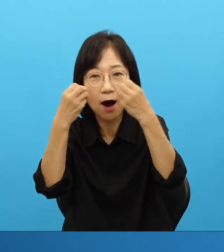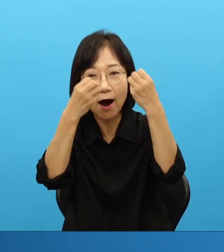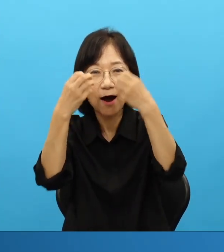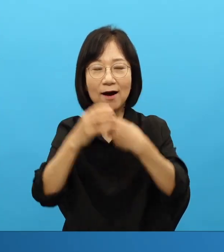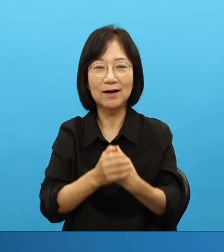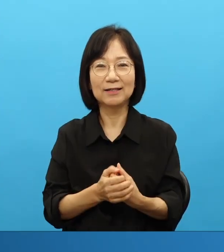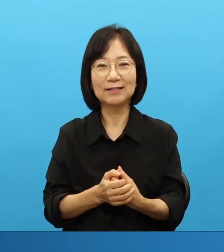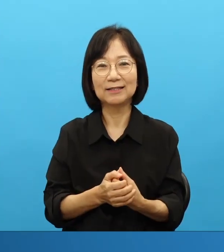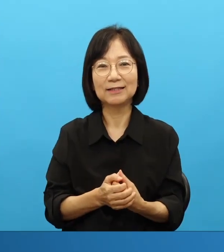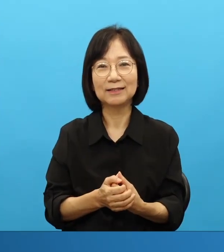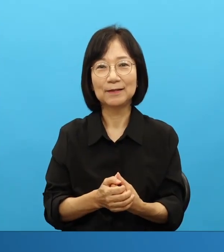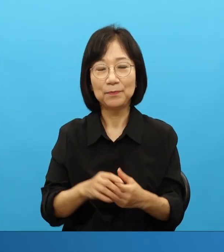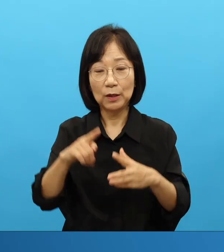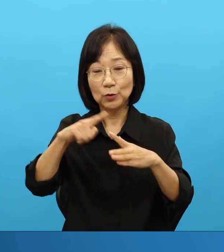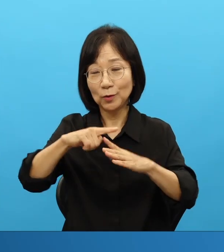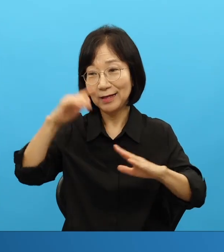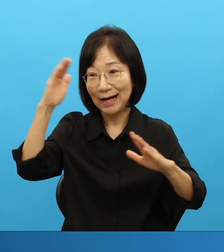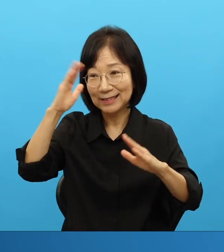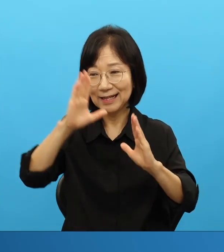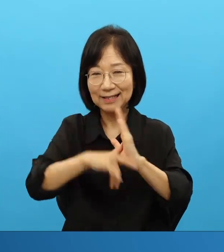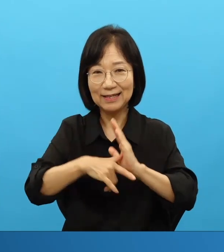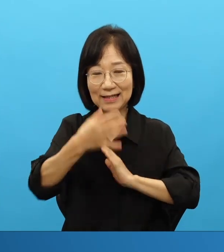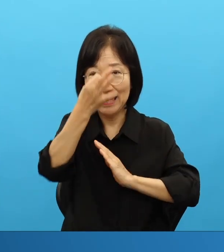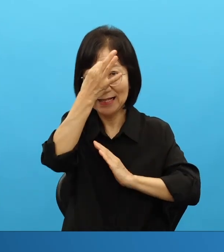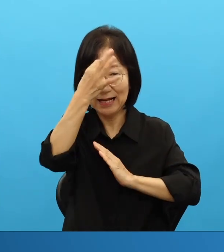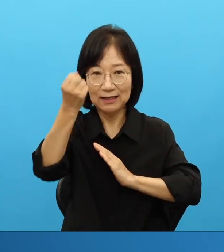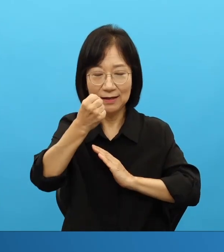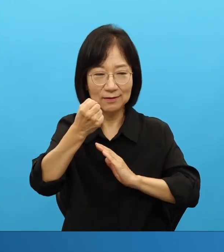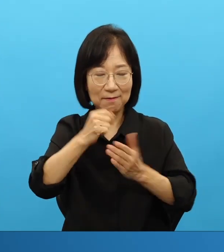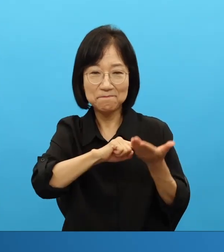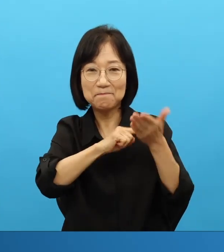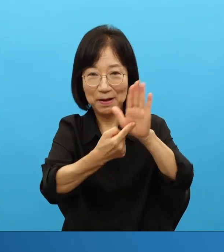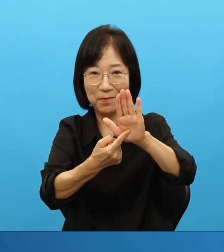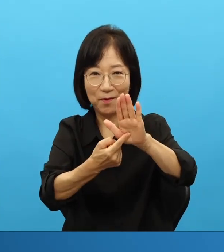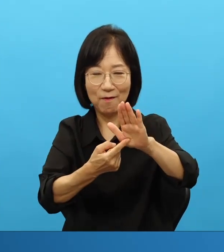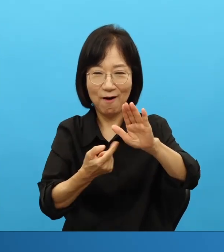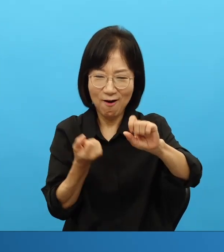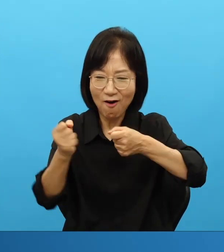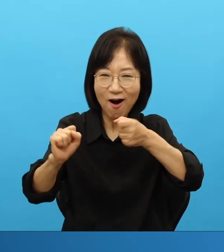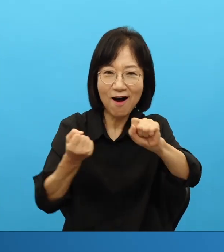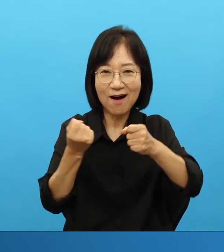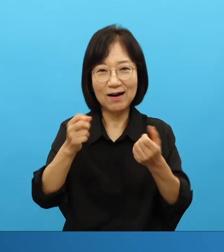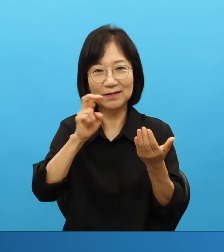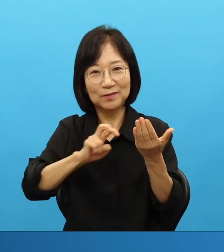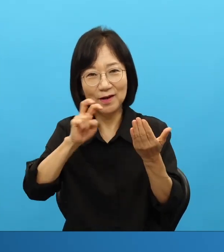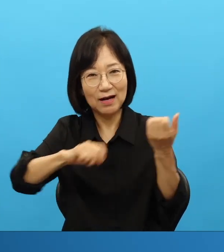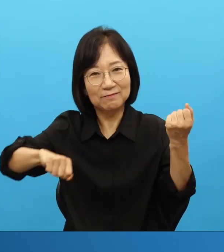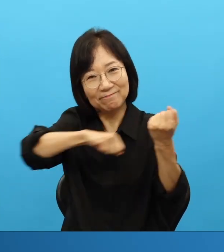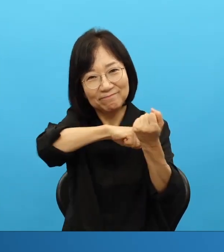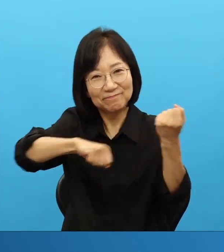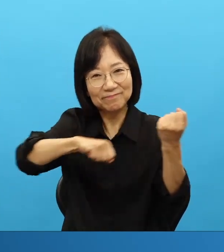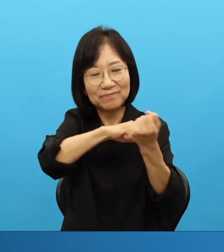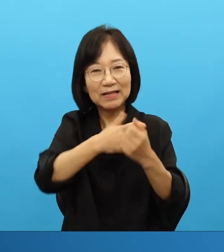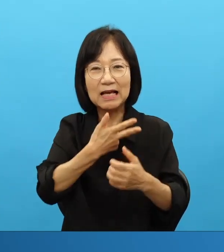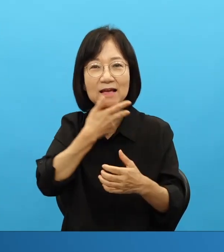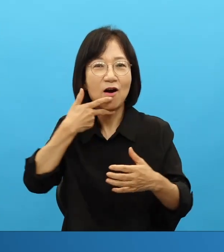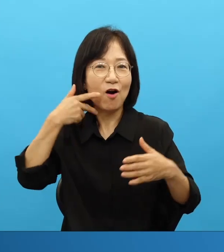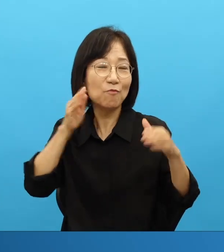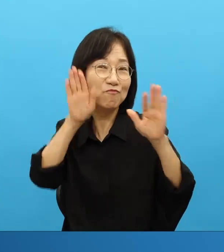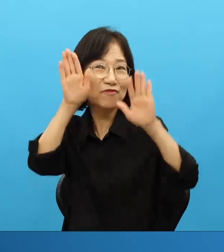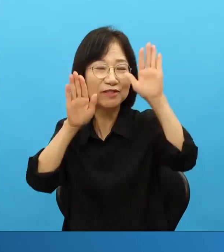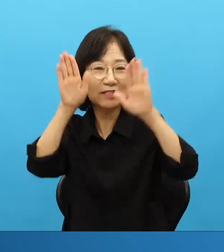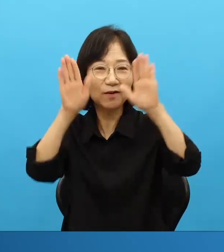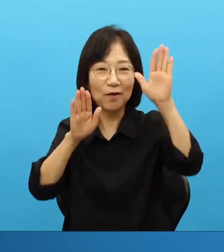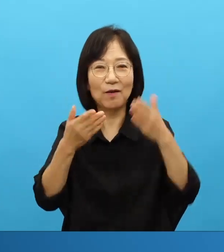초등 망대에서는 자신의 달란트를 발표하는 한 렘넌트가 진행됐고 대구 초신에서 영어 뮤지컬을 선보여